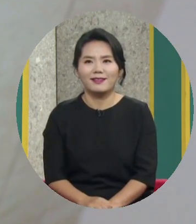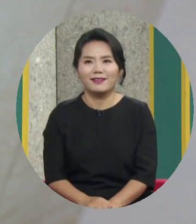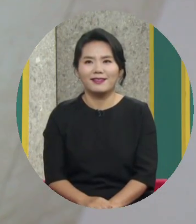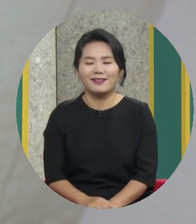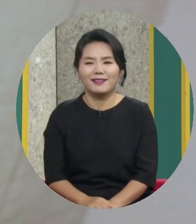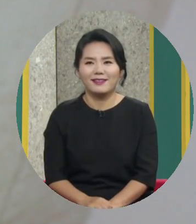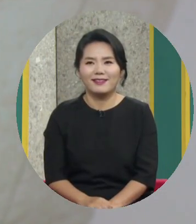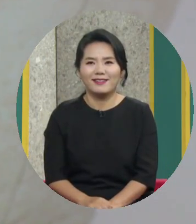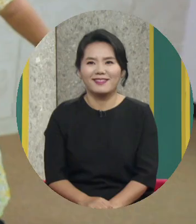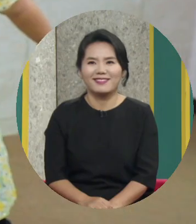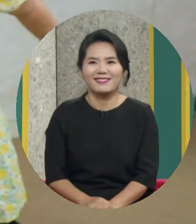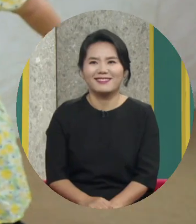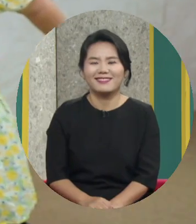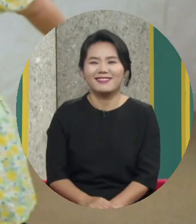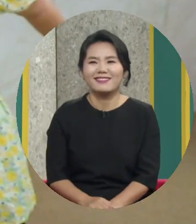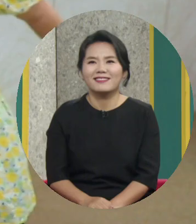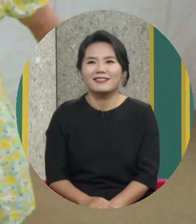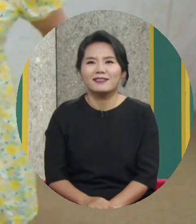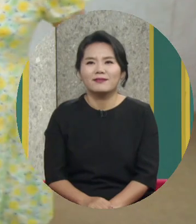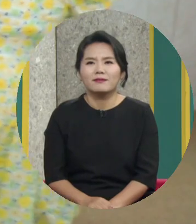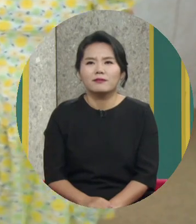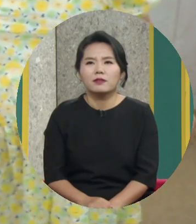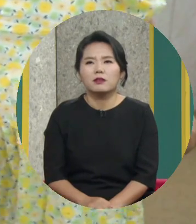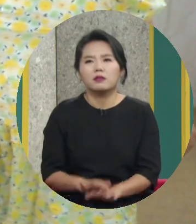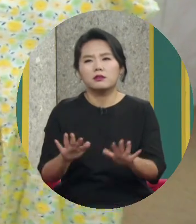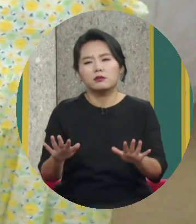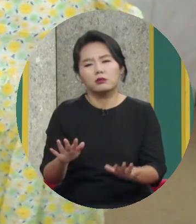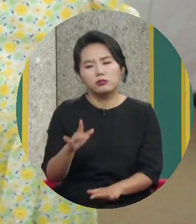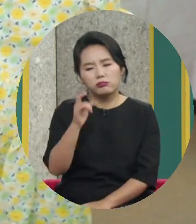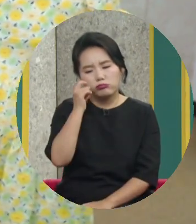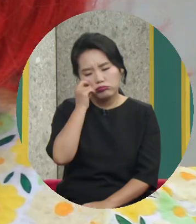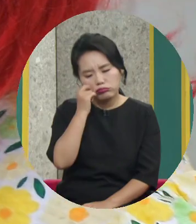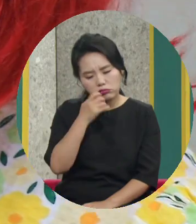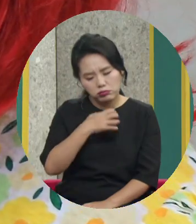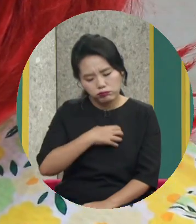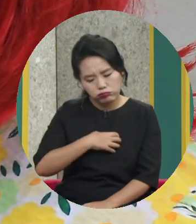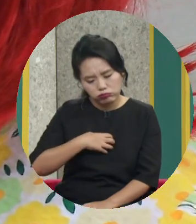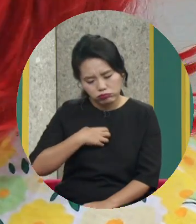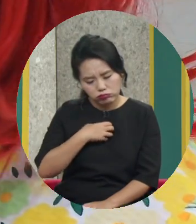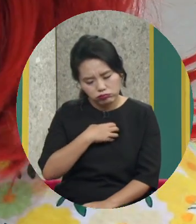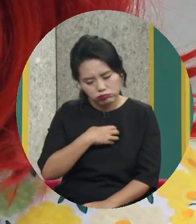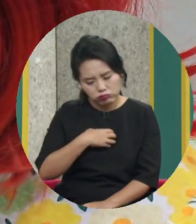놀랐어. 아 지금은 좀 슬픈 것 같아요.